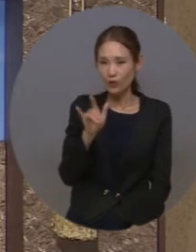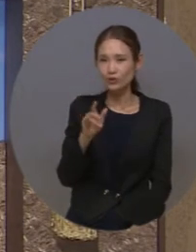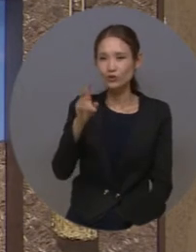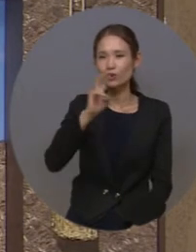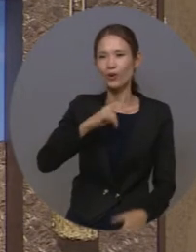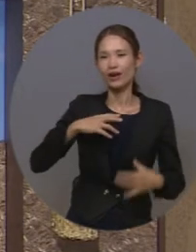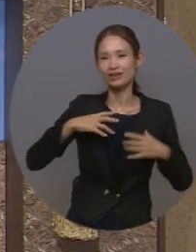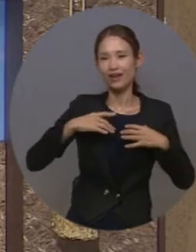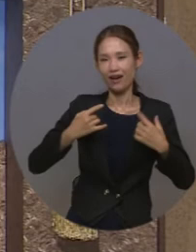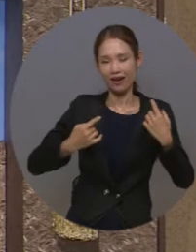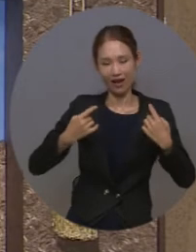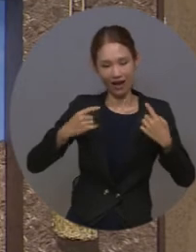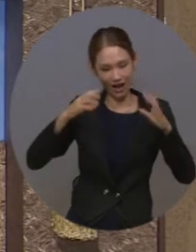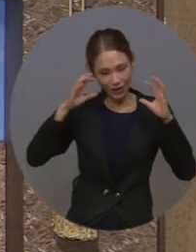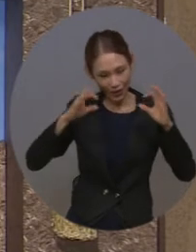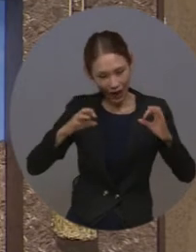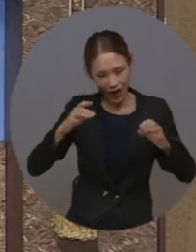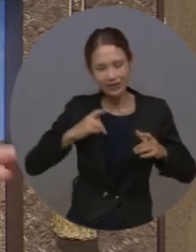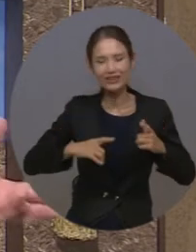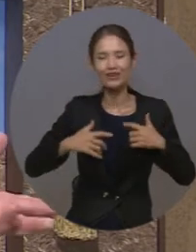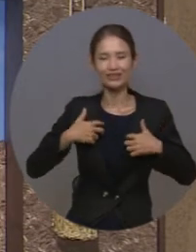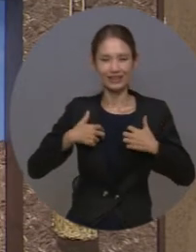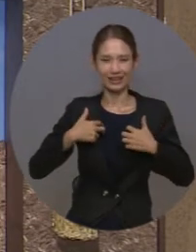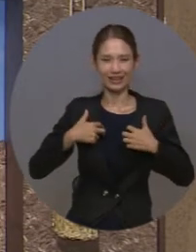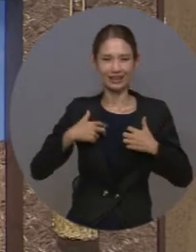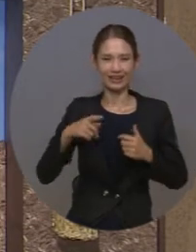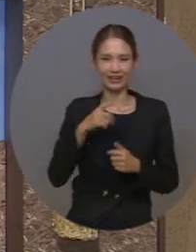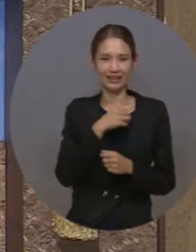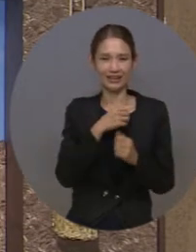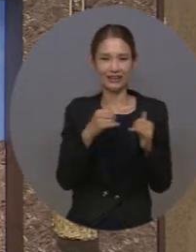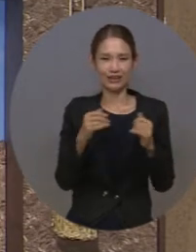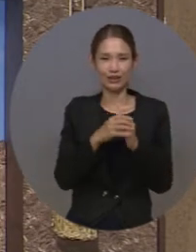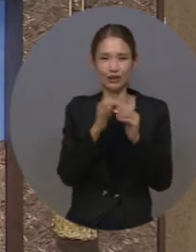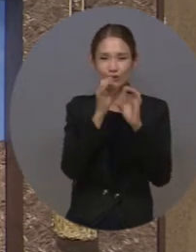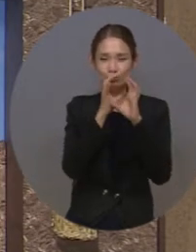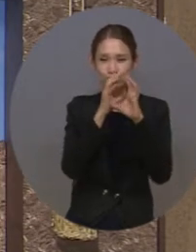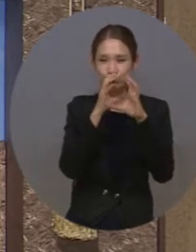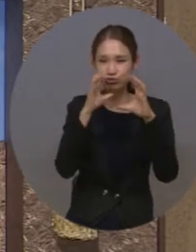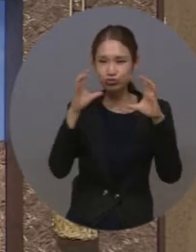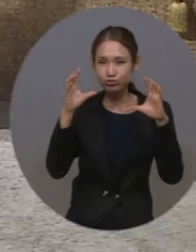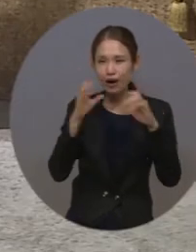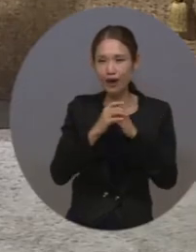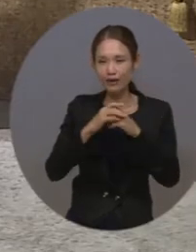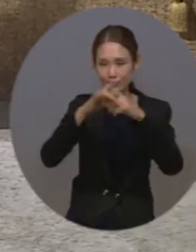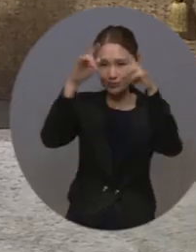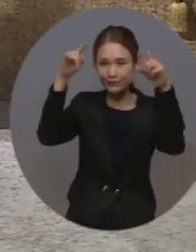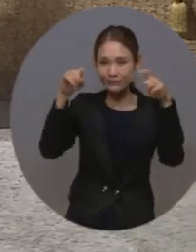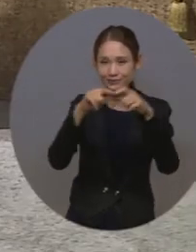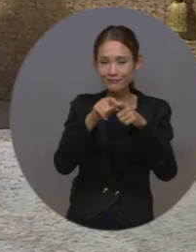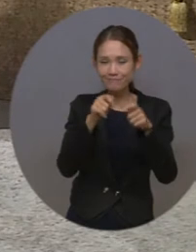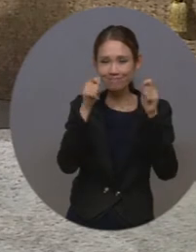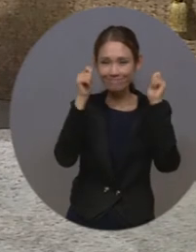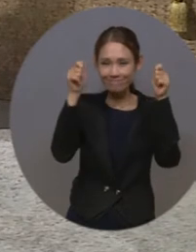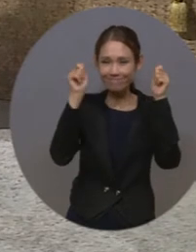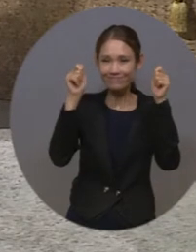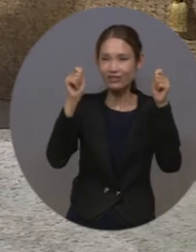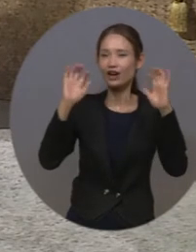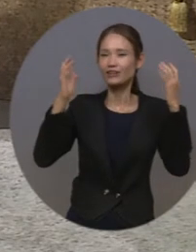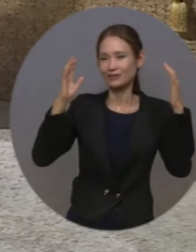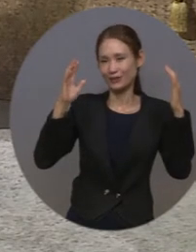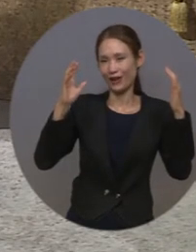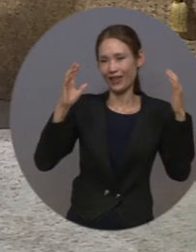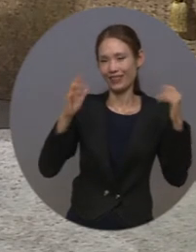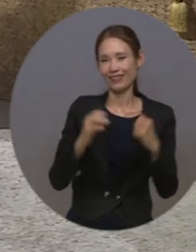재미있습니다. 그냥 어떤 분이 네. 나오시면 회원님 나오시면 뭐 풍선에다가 플랜카드에 피켓 들고 와서 뭐 응원하시고 네, 그리고